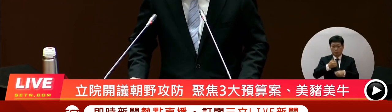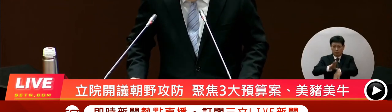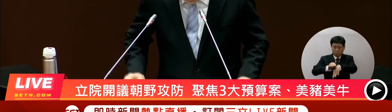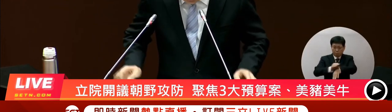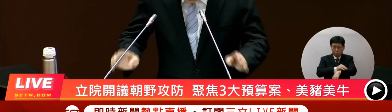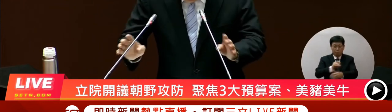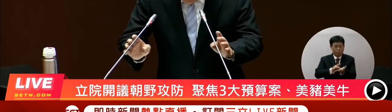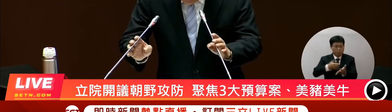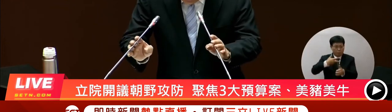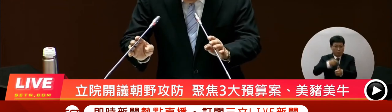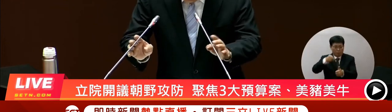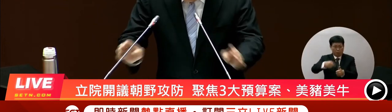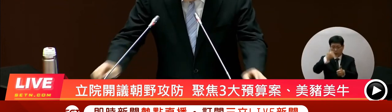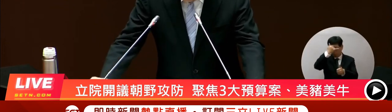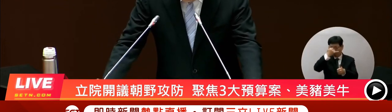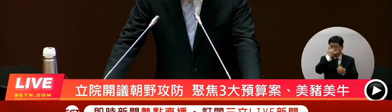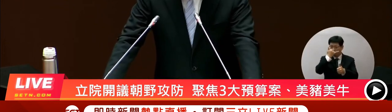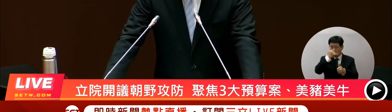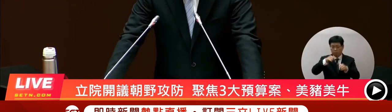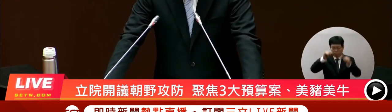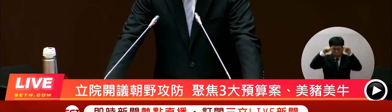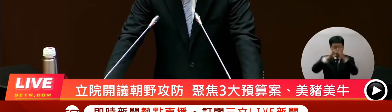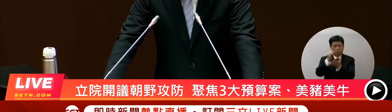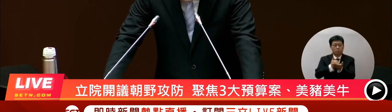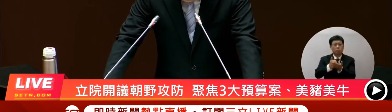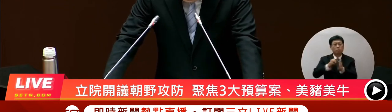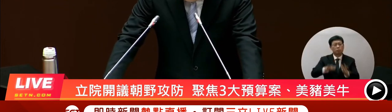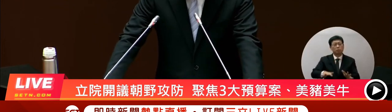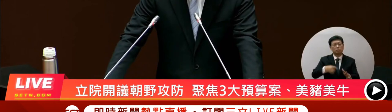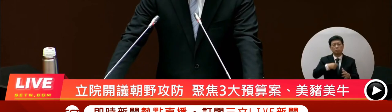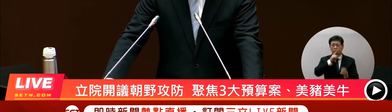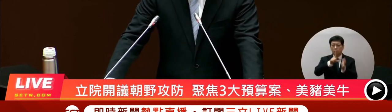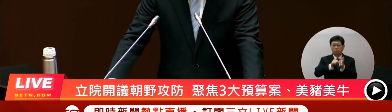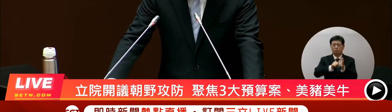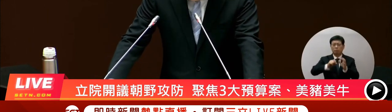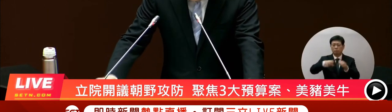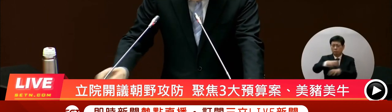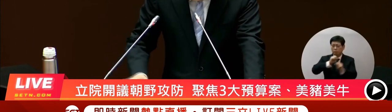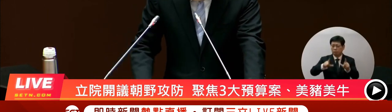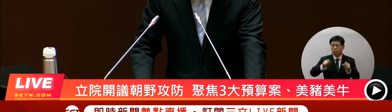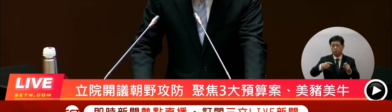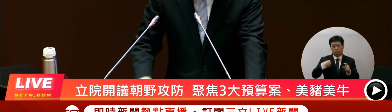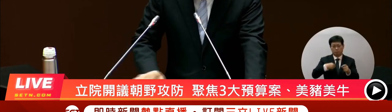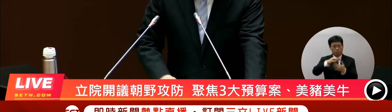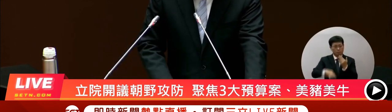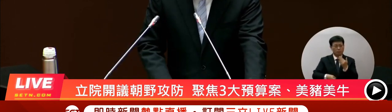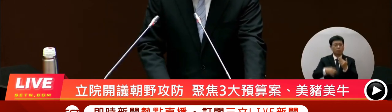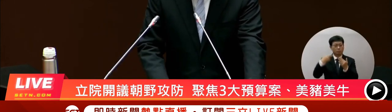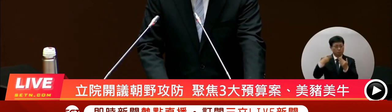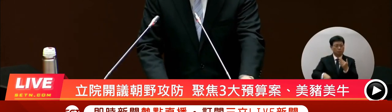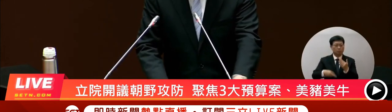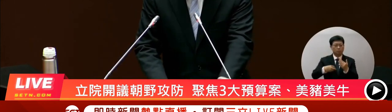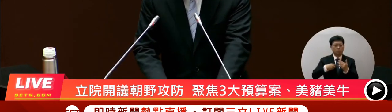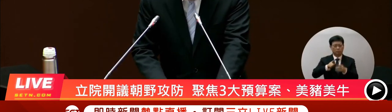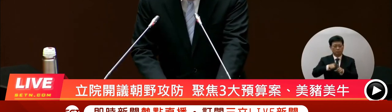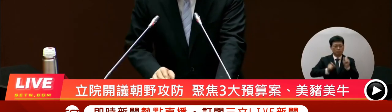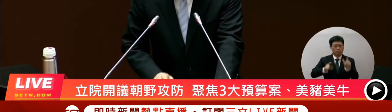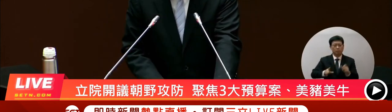口。现在时空环境都有改变，客观条件有所转